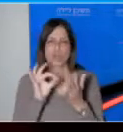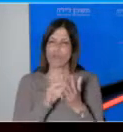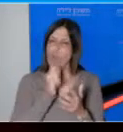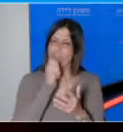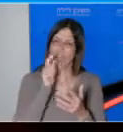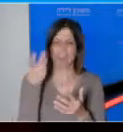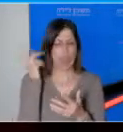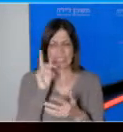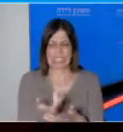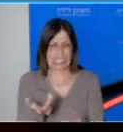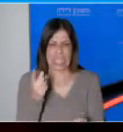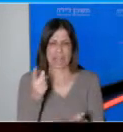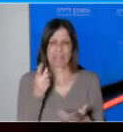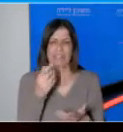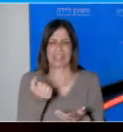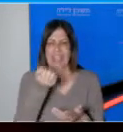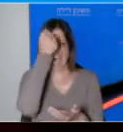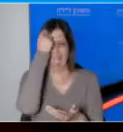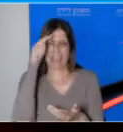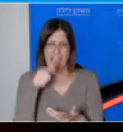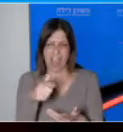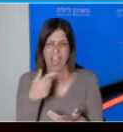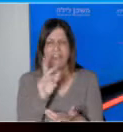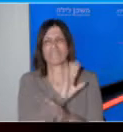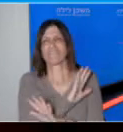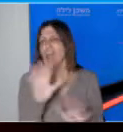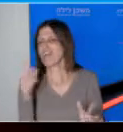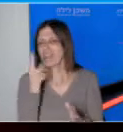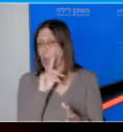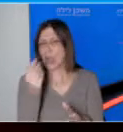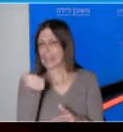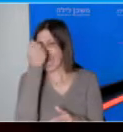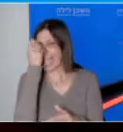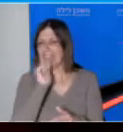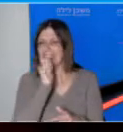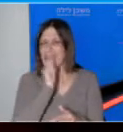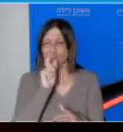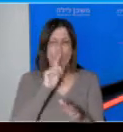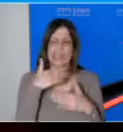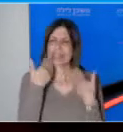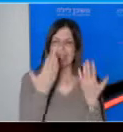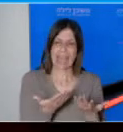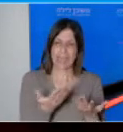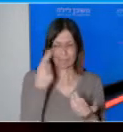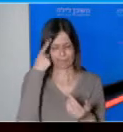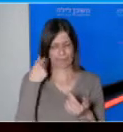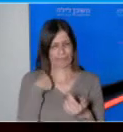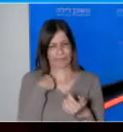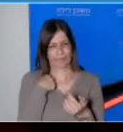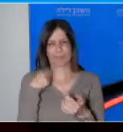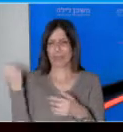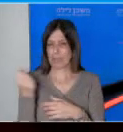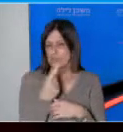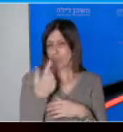היה מיותר והיא תתחרט עליו, ואף אחד לא התחרט על רעיון שהוא לא נתן. נראה לי